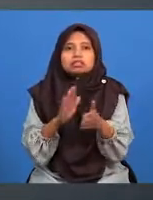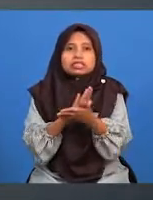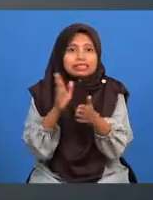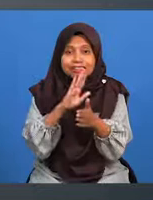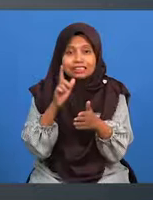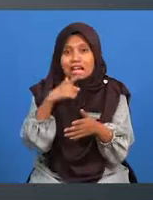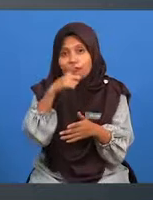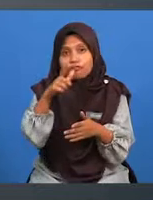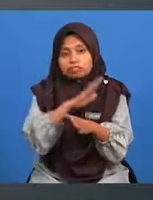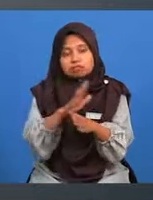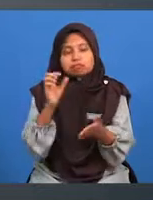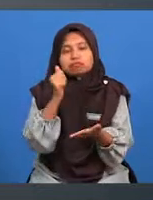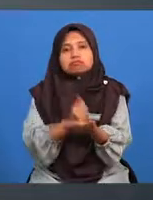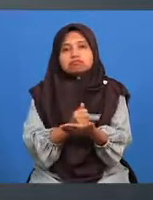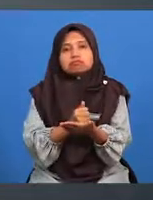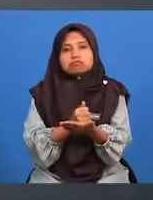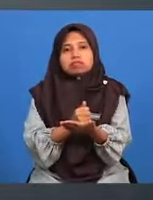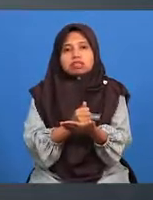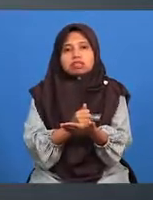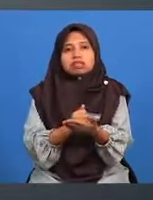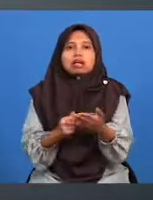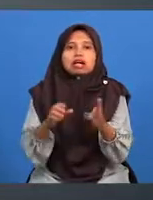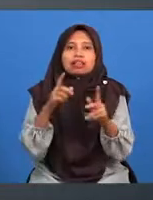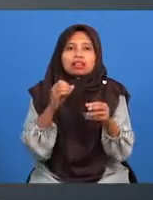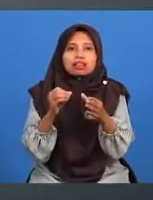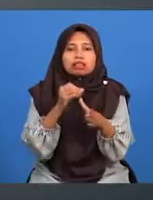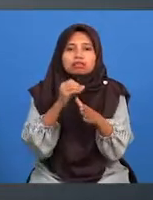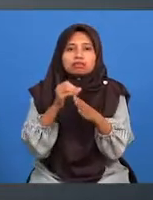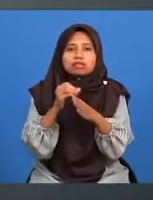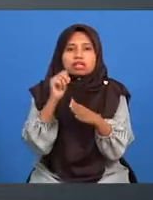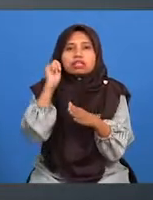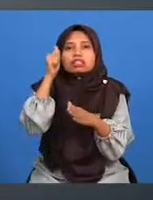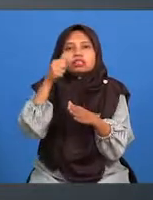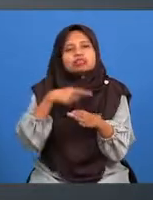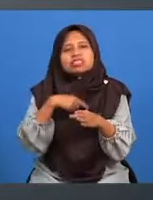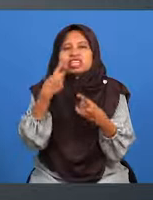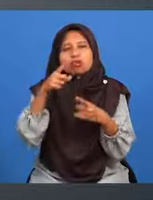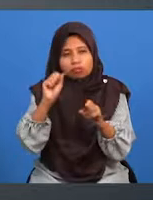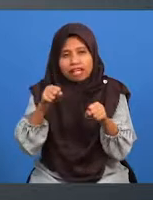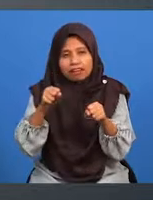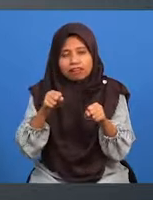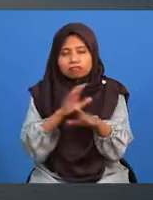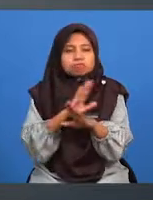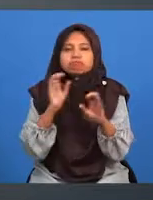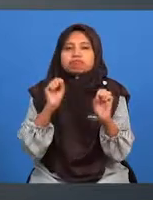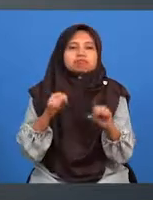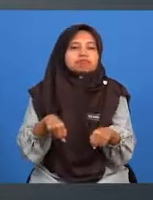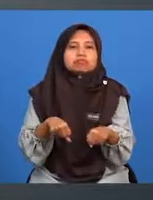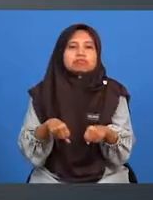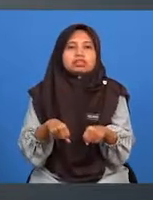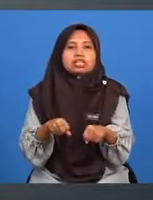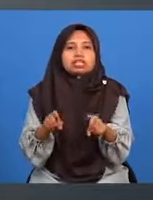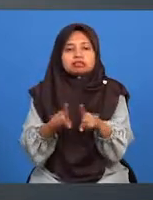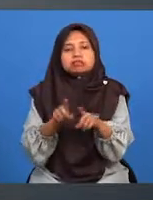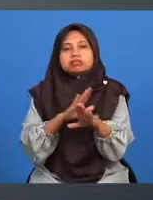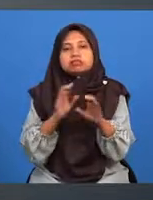sah. Atau jika Soleh berkata, "Saya jawab esok ya ayah, saya tengah ada kerja ni." Maka sighah tadi juga